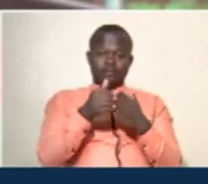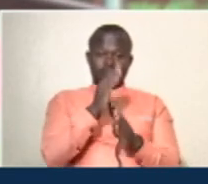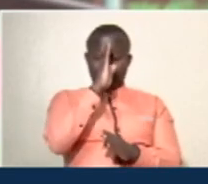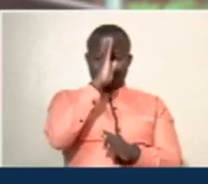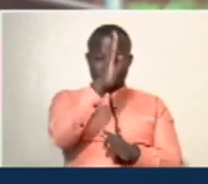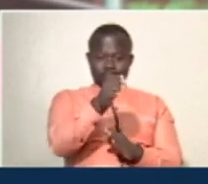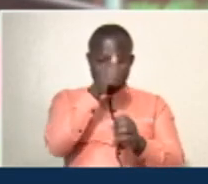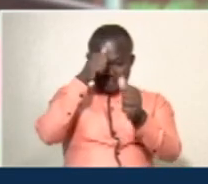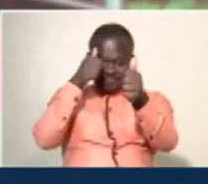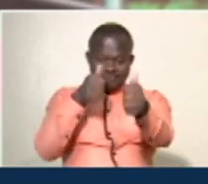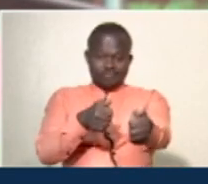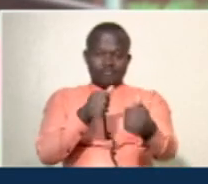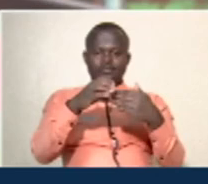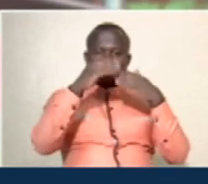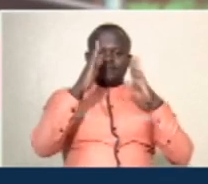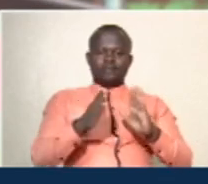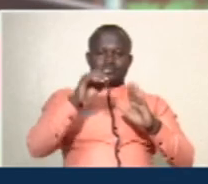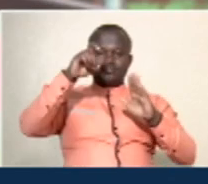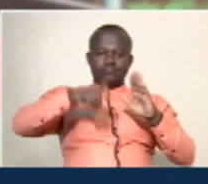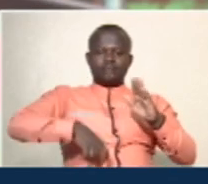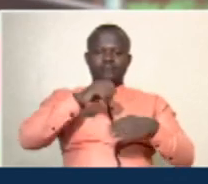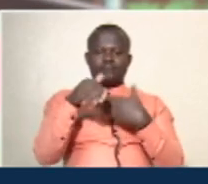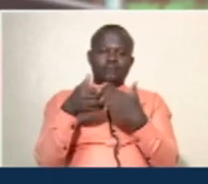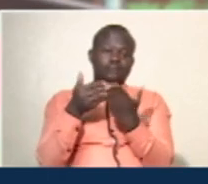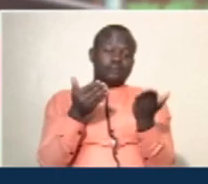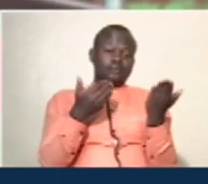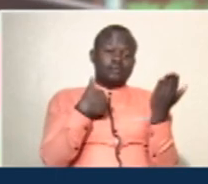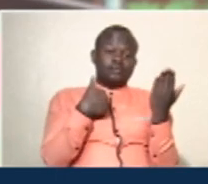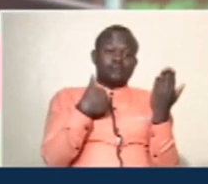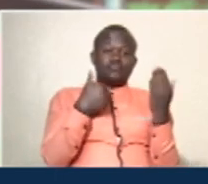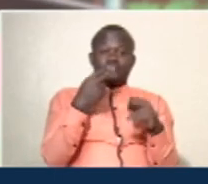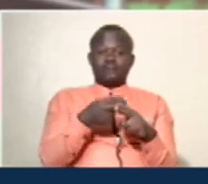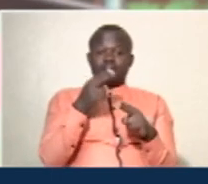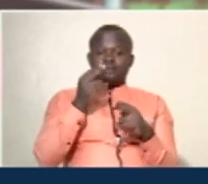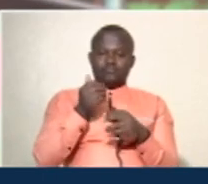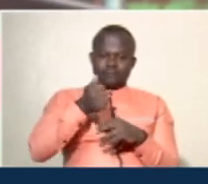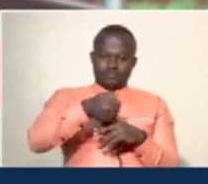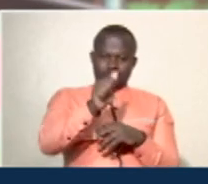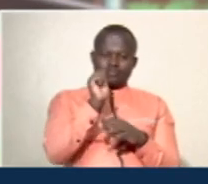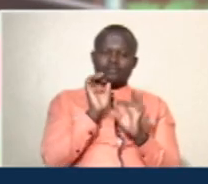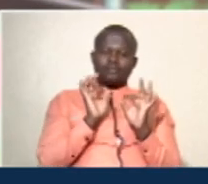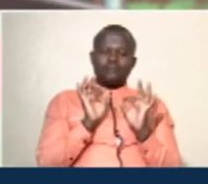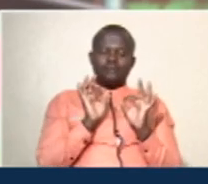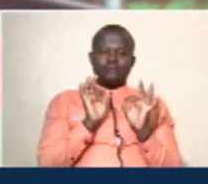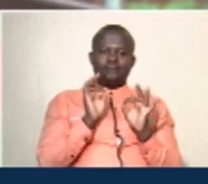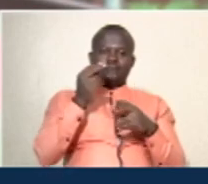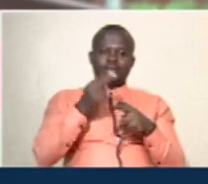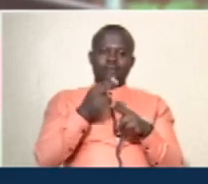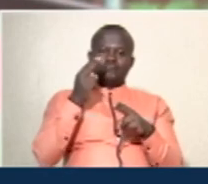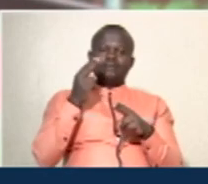umurongo agenderaho, umuyobozi agomba kuba afite icyo twita selflessness cyangwa se icyo